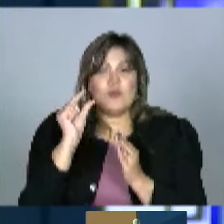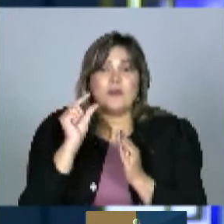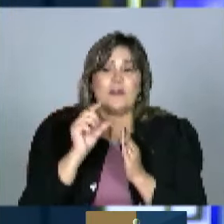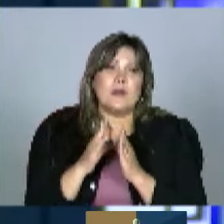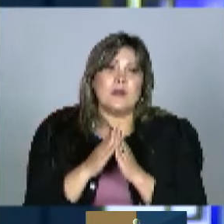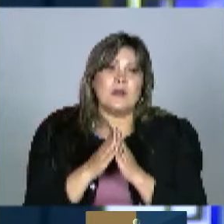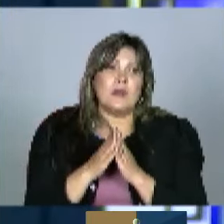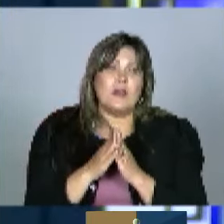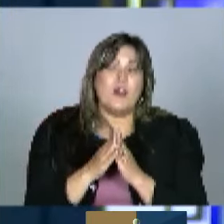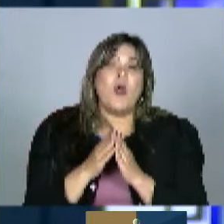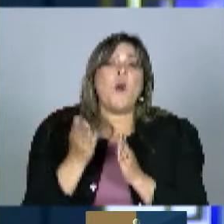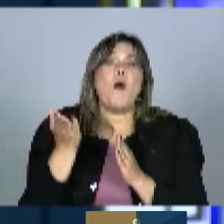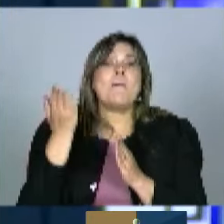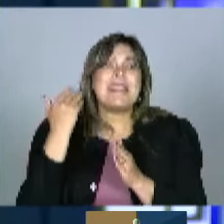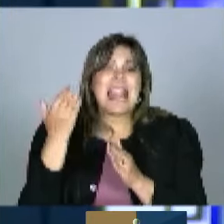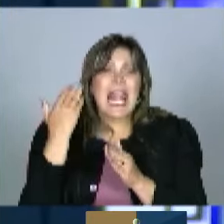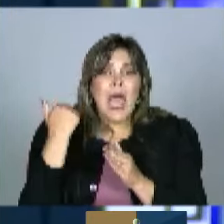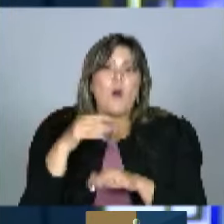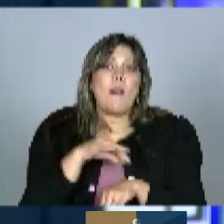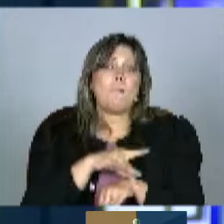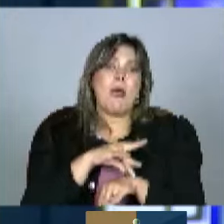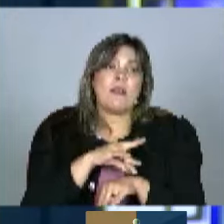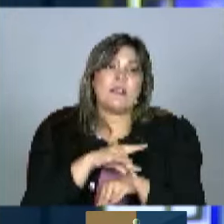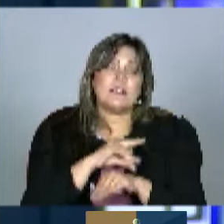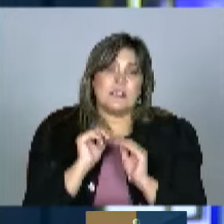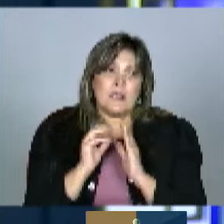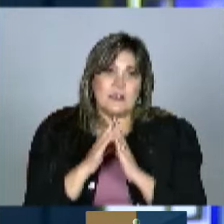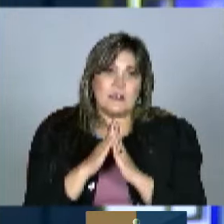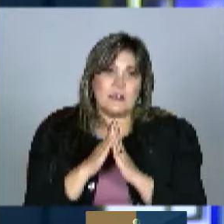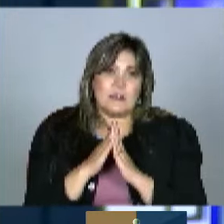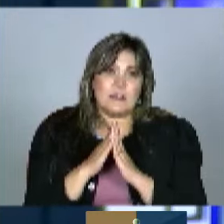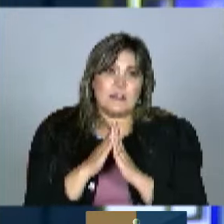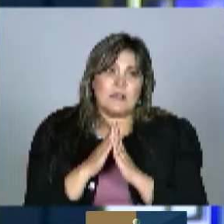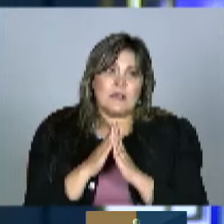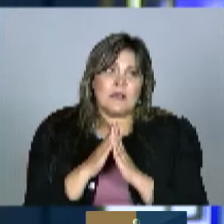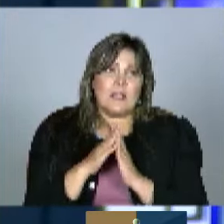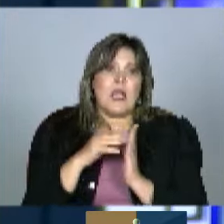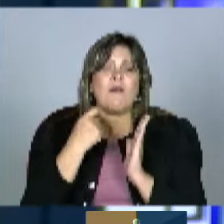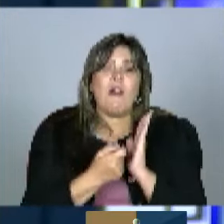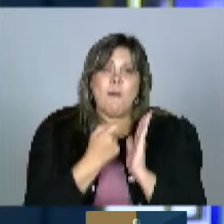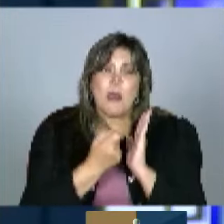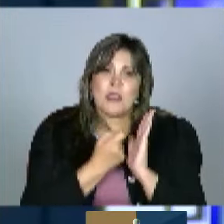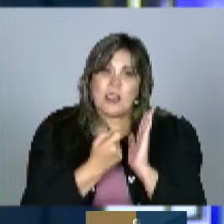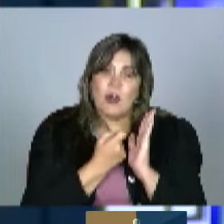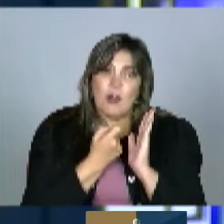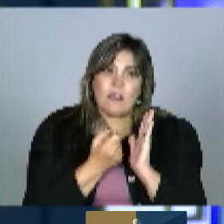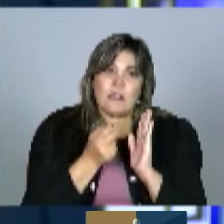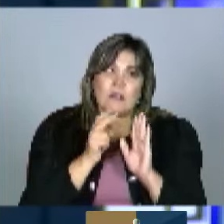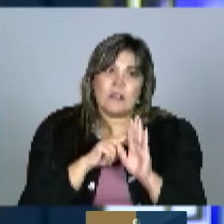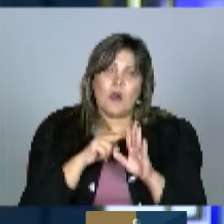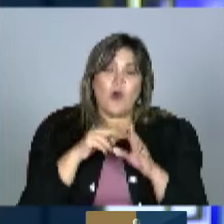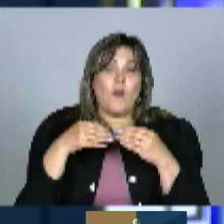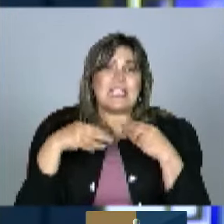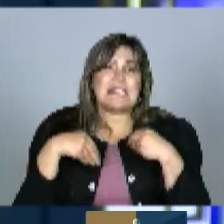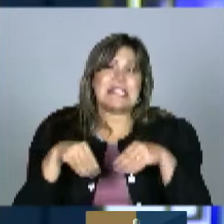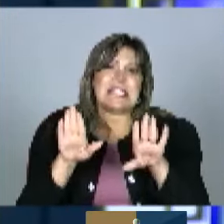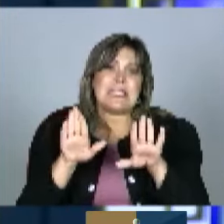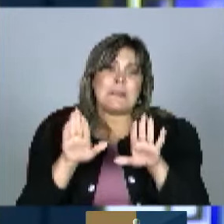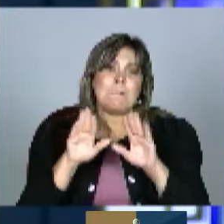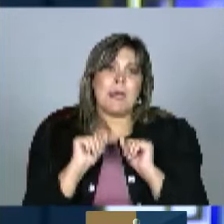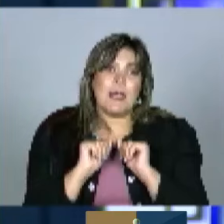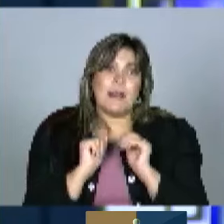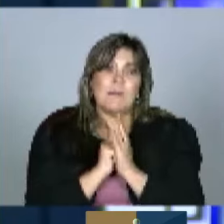راح مضه على ورقه ايوه هو مريض من الاول فمضت نزل هو ما يتقدر طب ايه الموقف هنا يا فندم ما